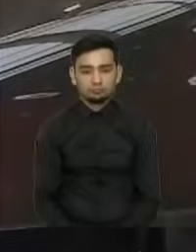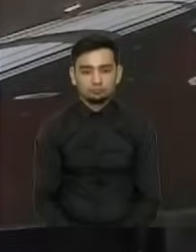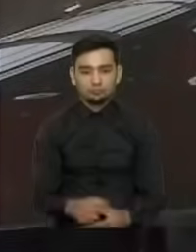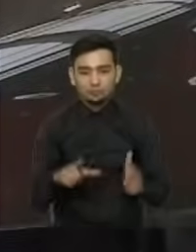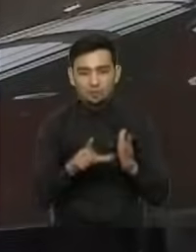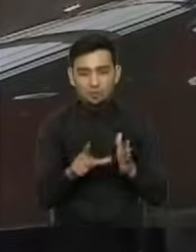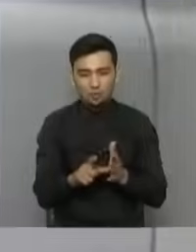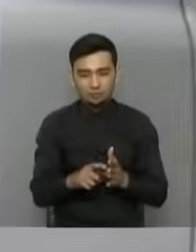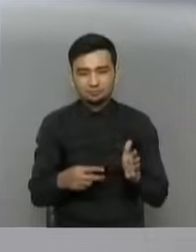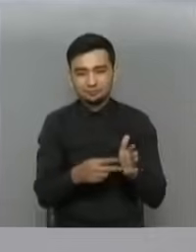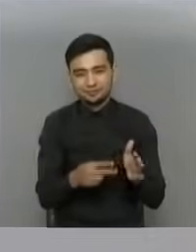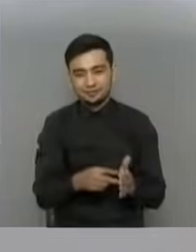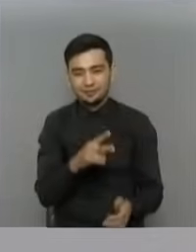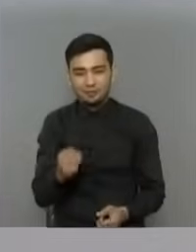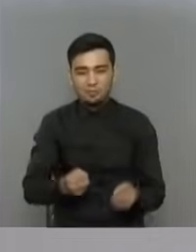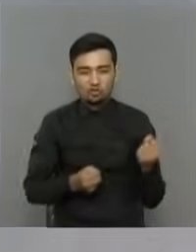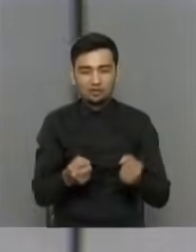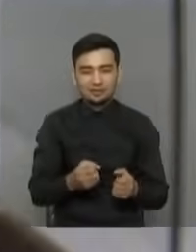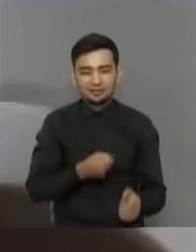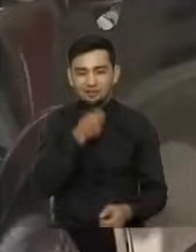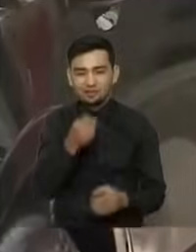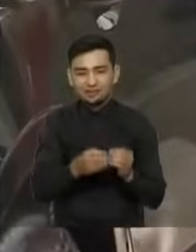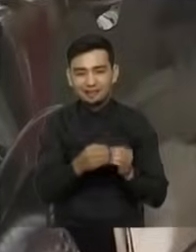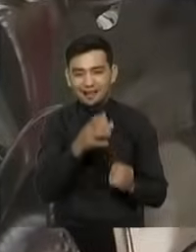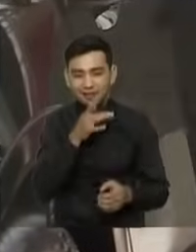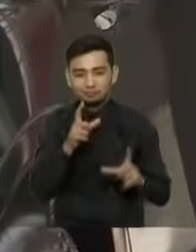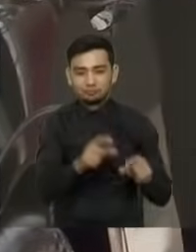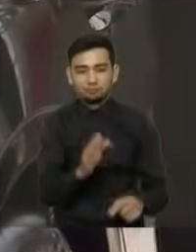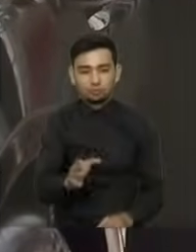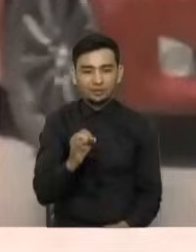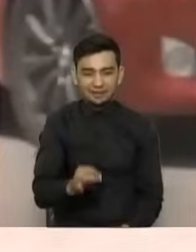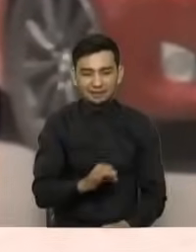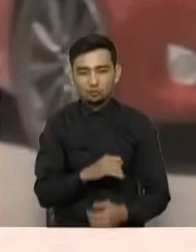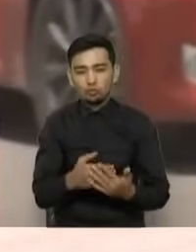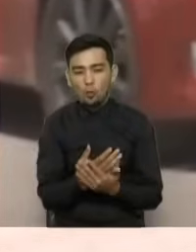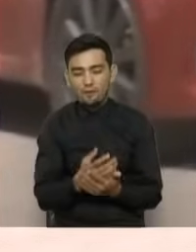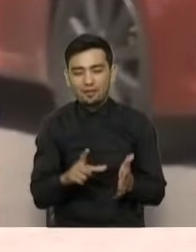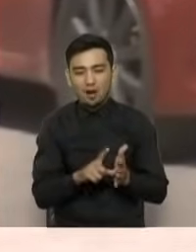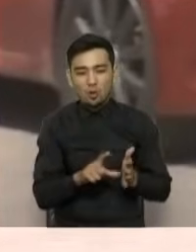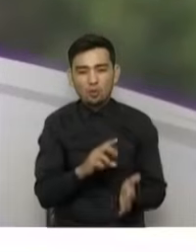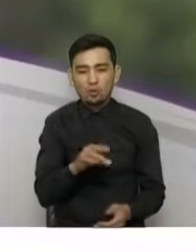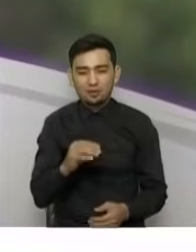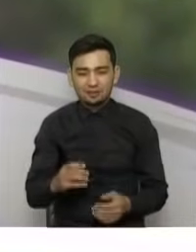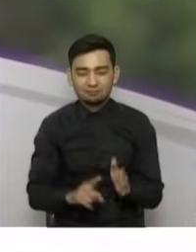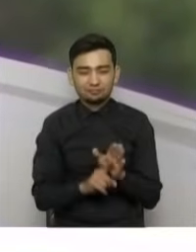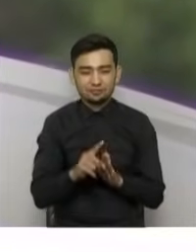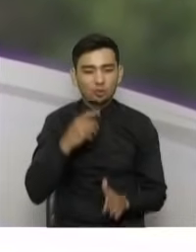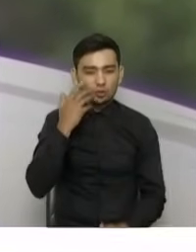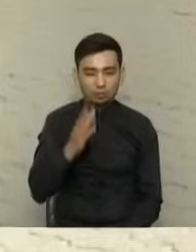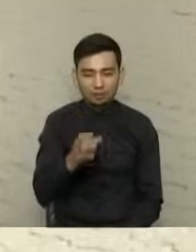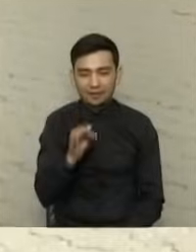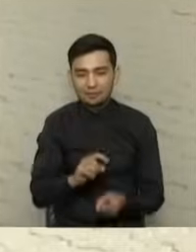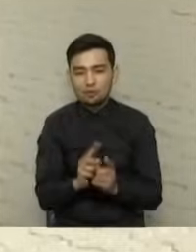Налоговые ставки на автомобили старше 10 лет будут снижать. Когда вступят в силу новые нормы налогового кодекса? Какие еще